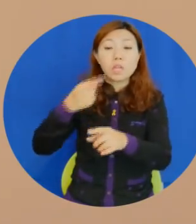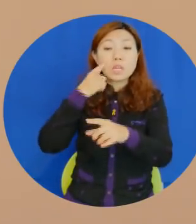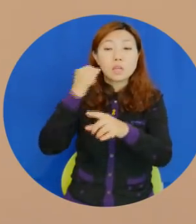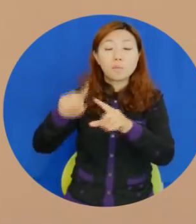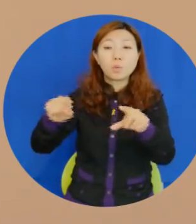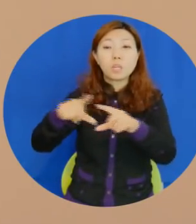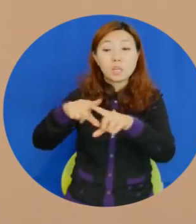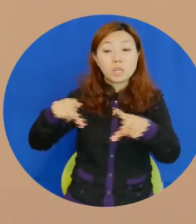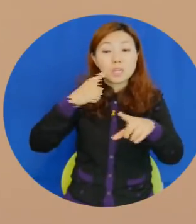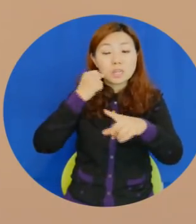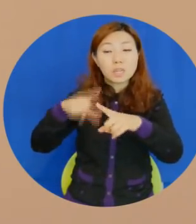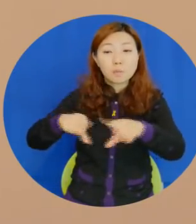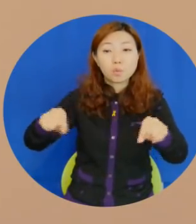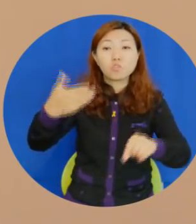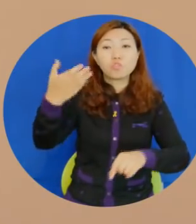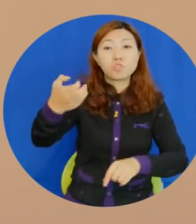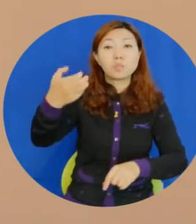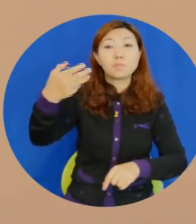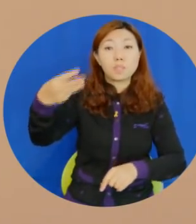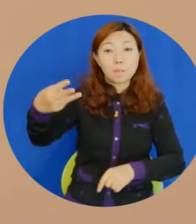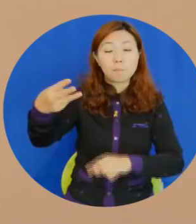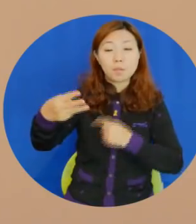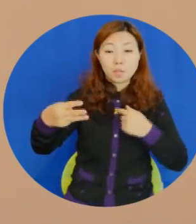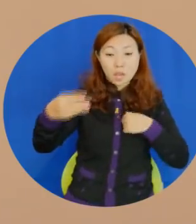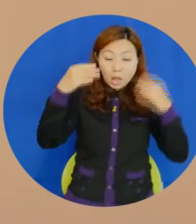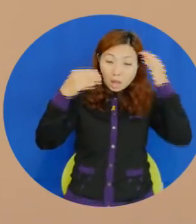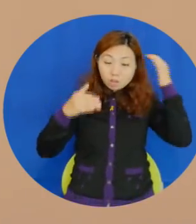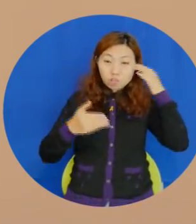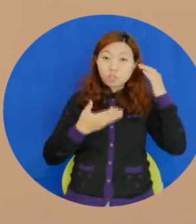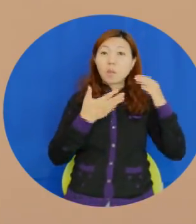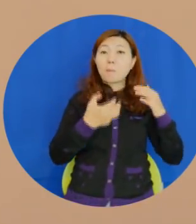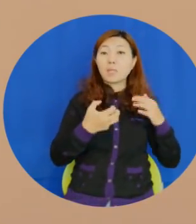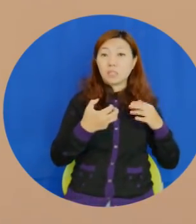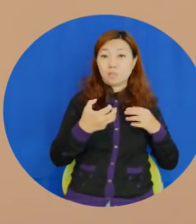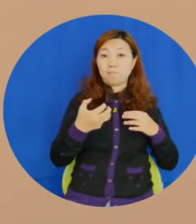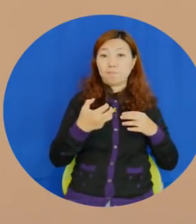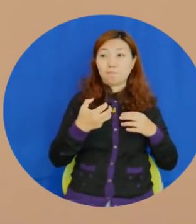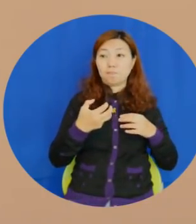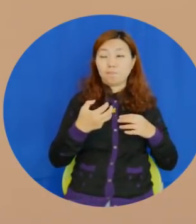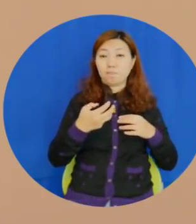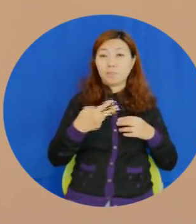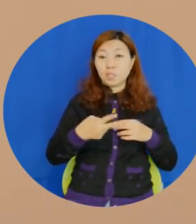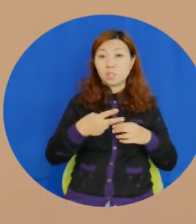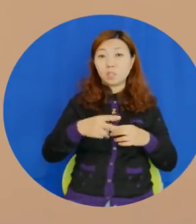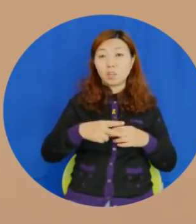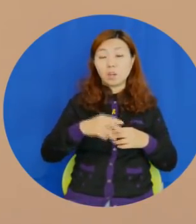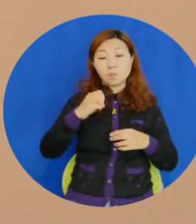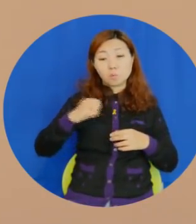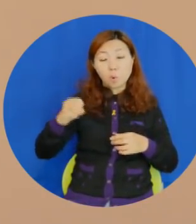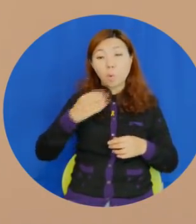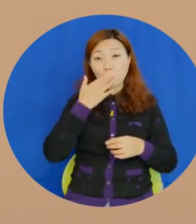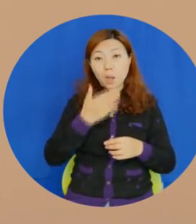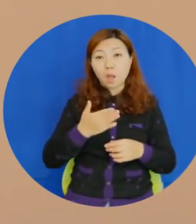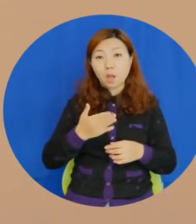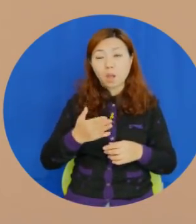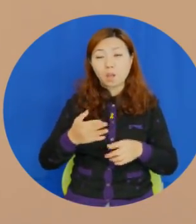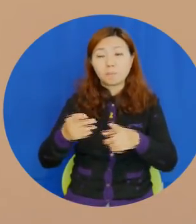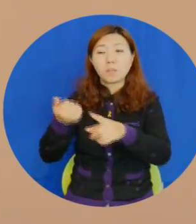일본은 90, 한국은 83까지 왔다는 거예요. 일부 전자 같은 경우는 98 이렇게 온 것도